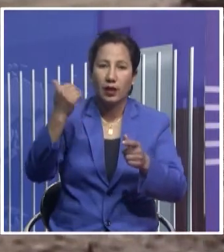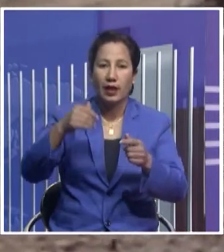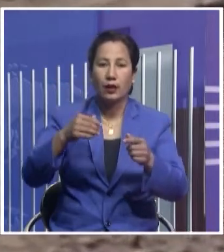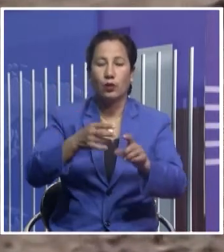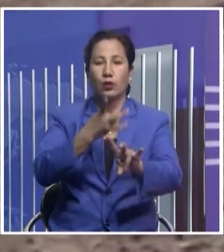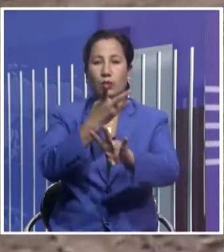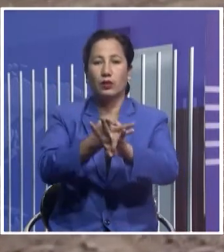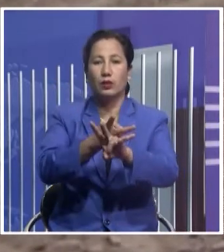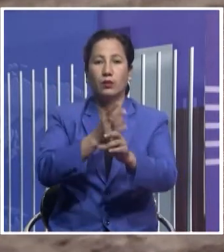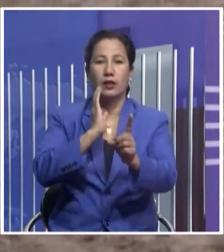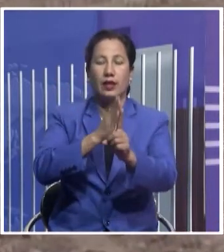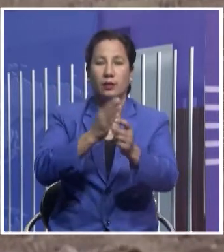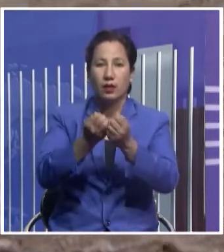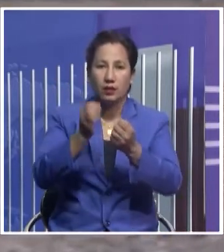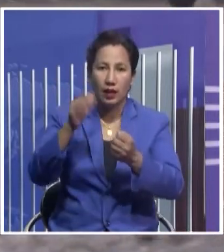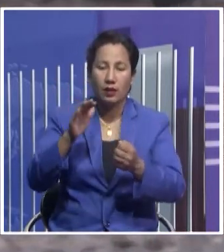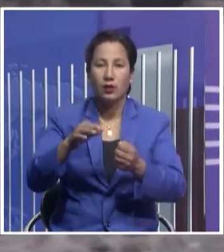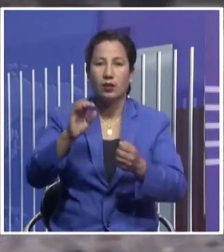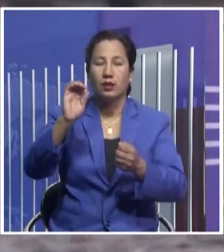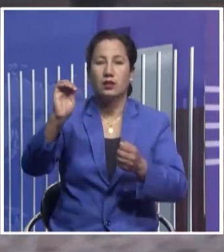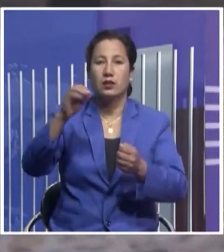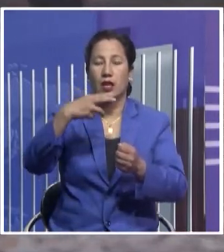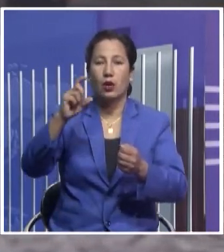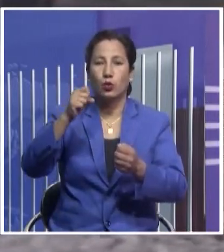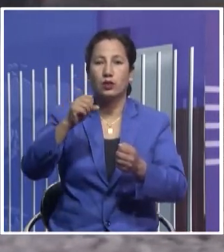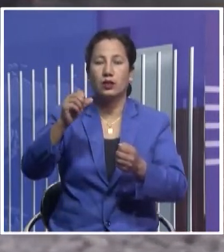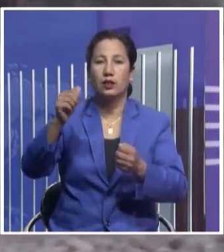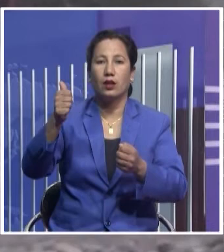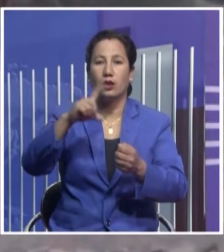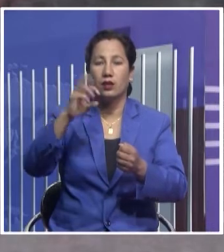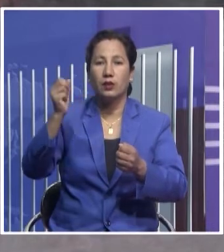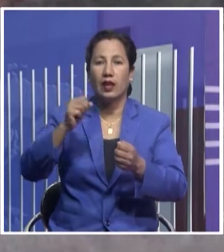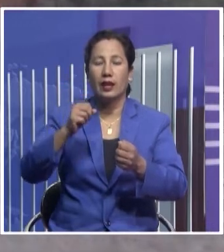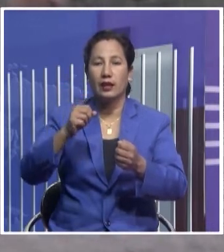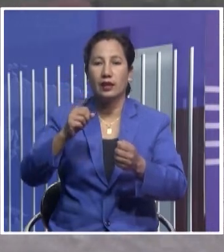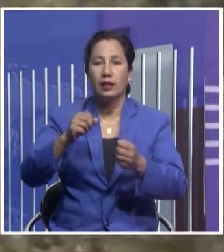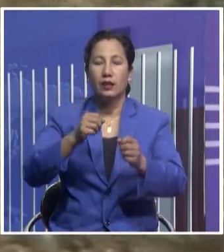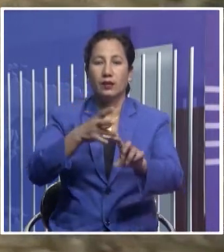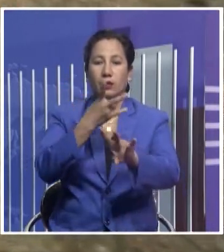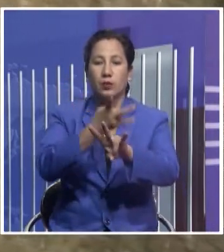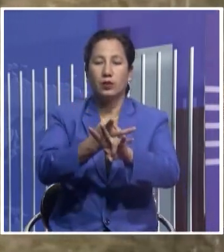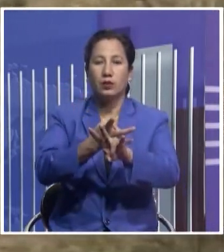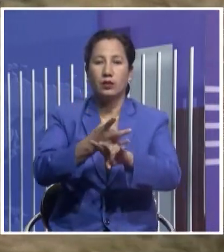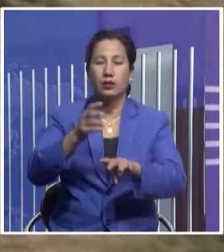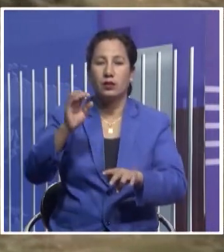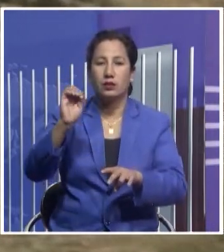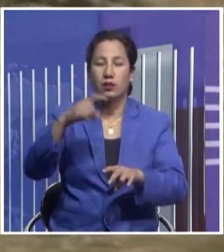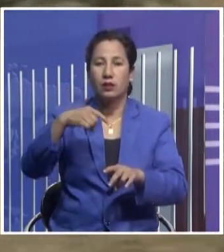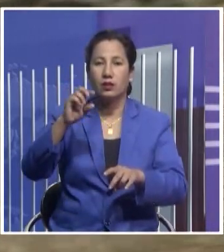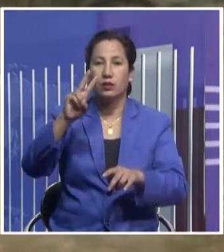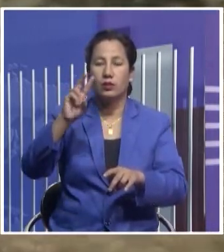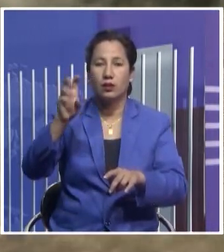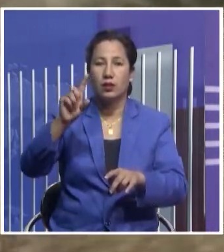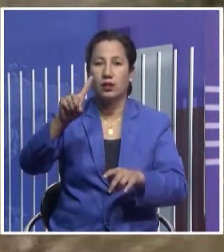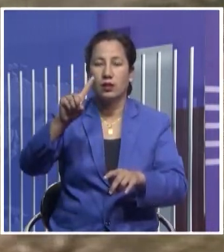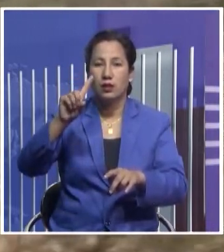विरुद्धमा कारवाही गर्दै आएको छ। साउदी अरेबियाले इरान समर्थित हुथी विद्रोही विरुद्ध सन् 2014